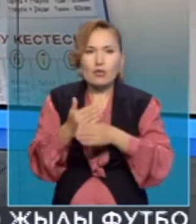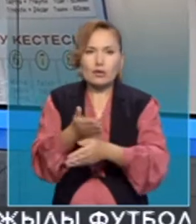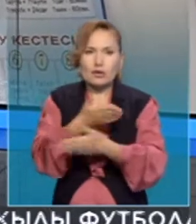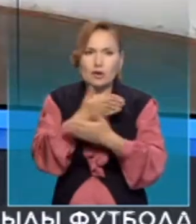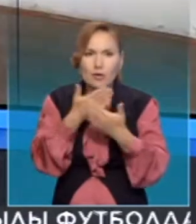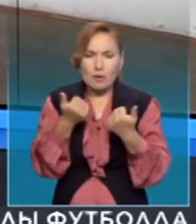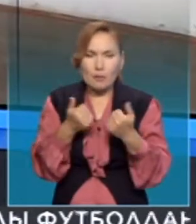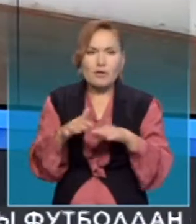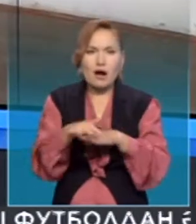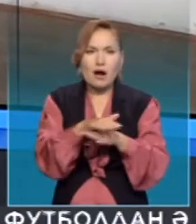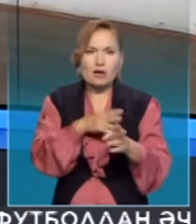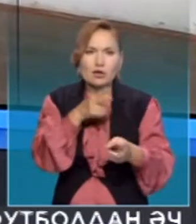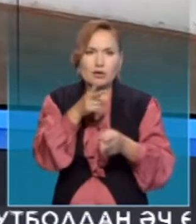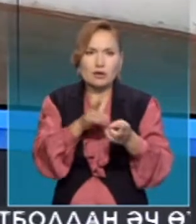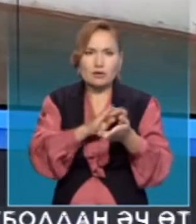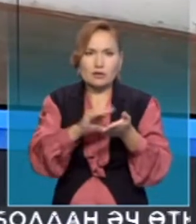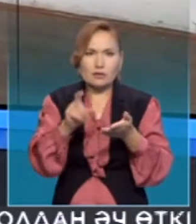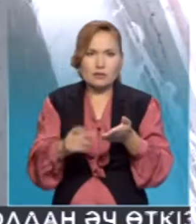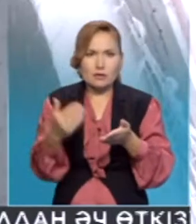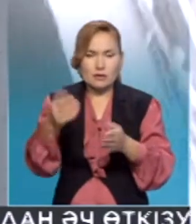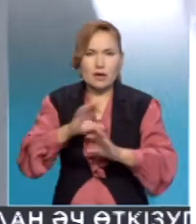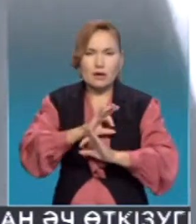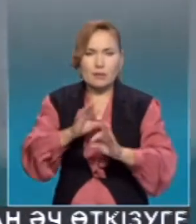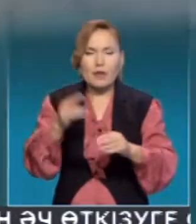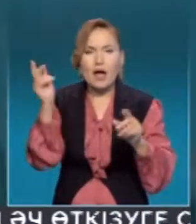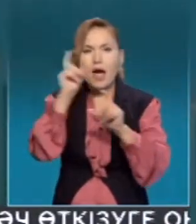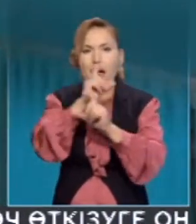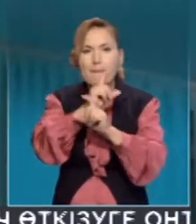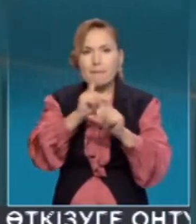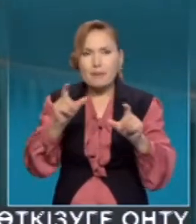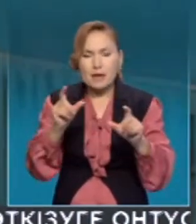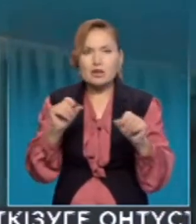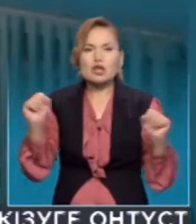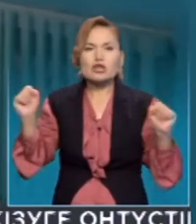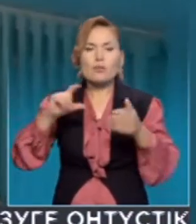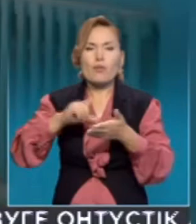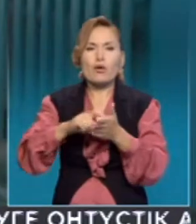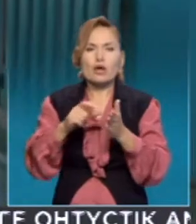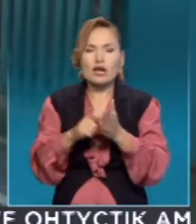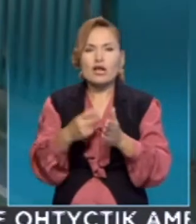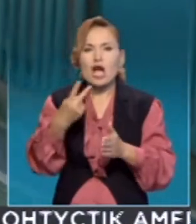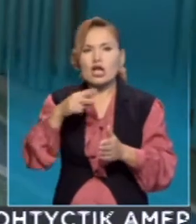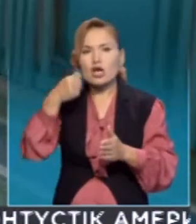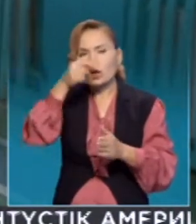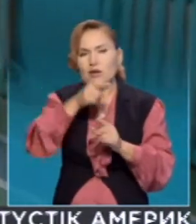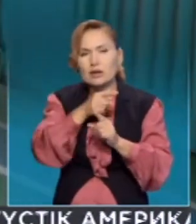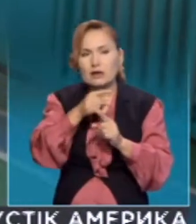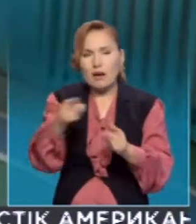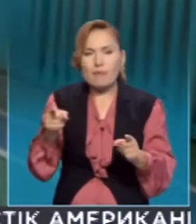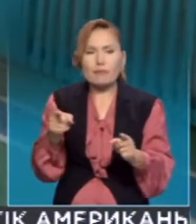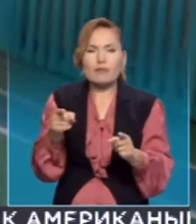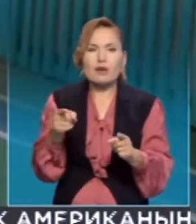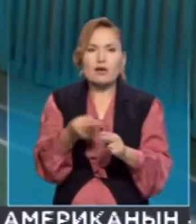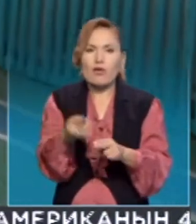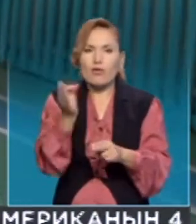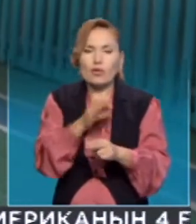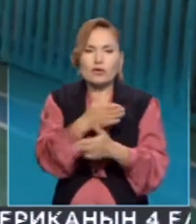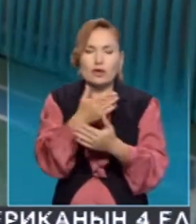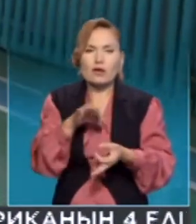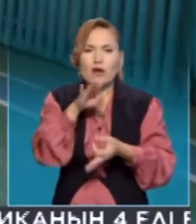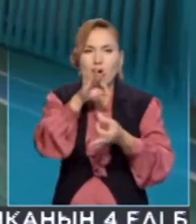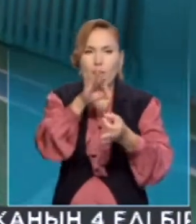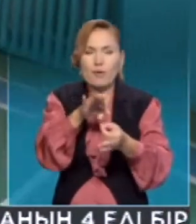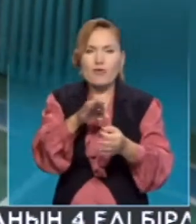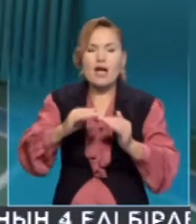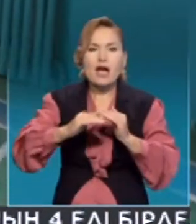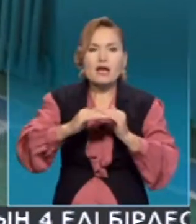тұрғындар. Ержан Жақыптар қатады. Мектептің спорт залы 2 жылдан бері қолдансыз тұр. Өйткені төбесінен су сорғалап, едені мен қабырғалары шіріп